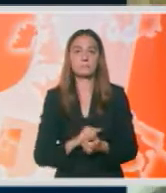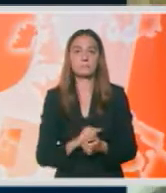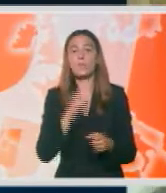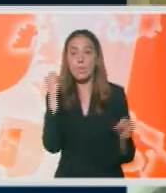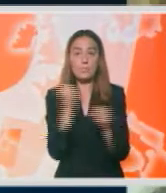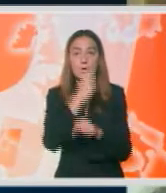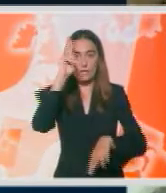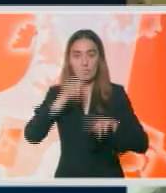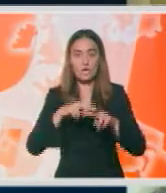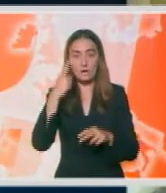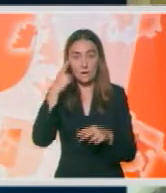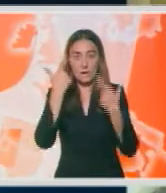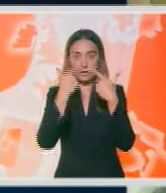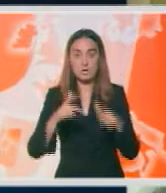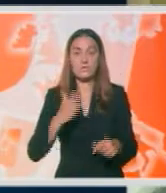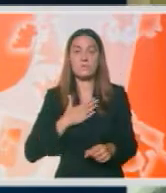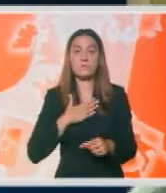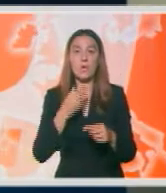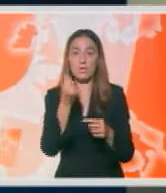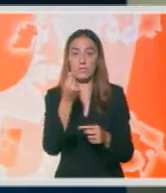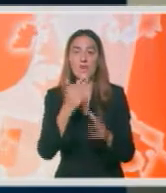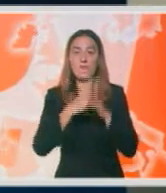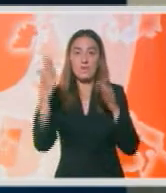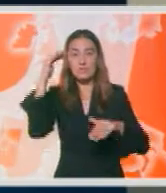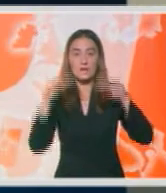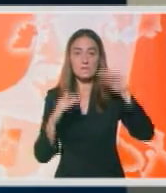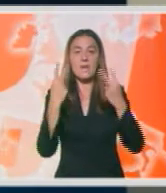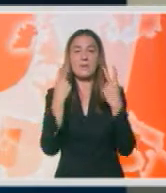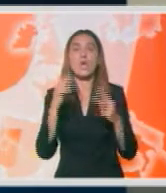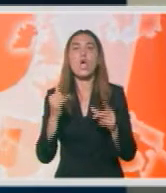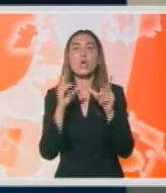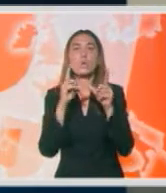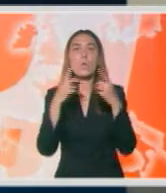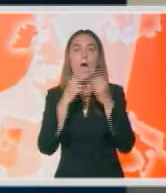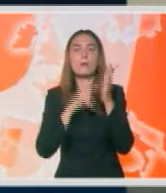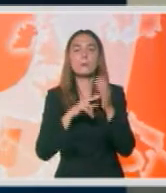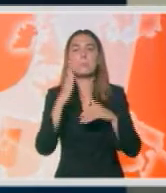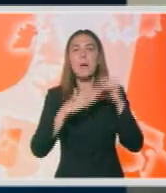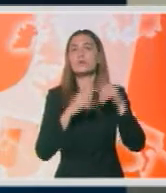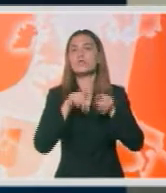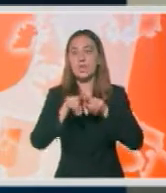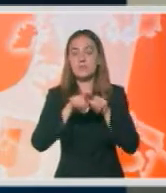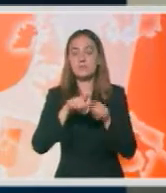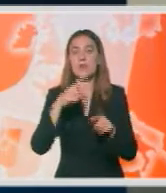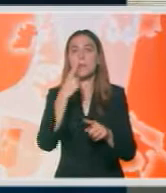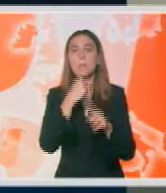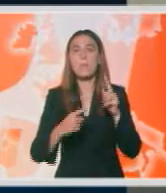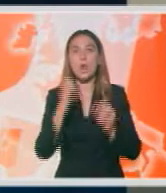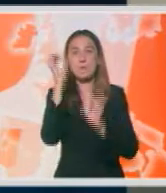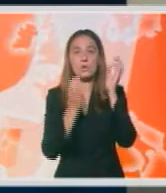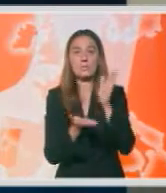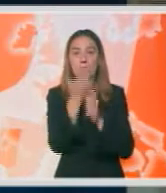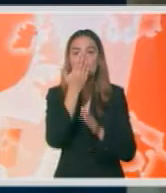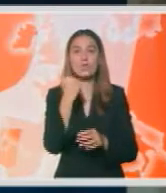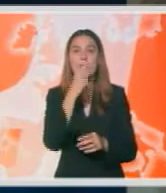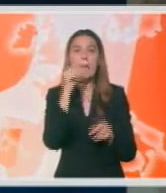Uprkos odluci Kine da dozvoli svojoj valuti veću fleksibilnost, vrednost juana je praktično ista, odnosno samo pola procenta veća od kada je